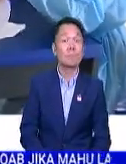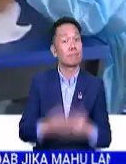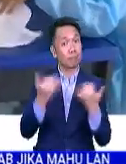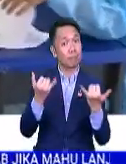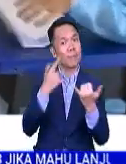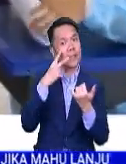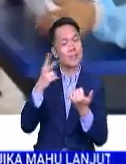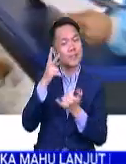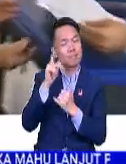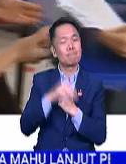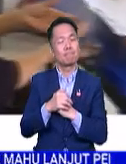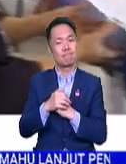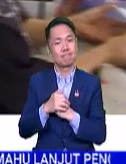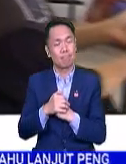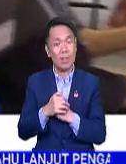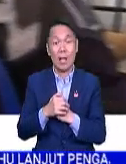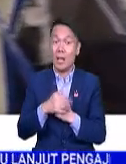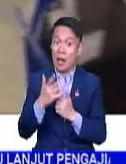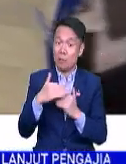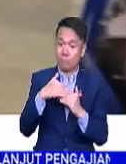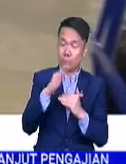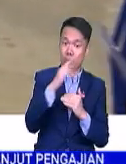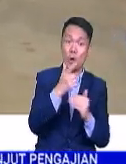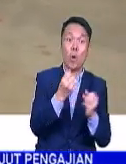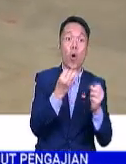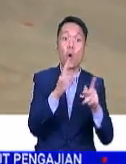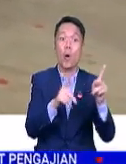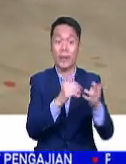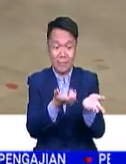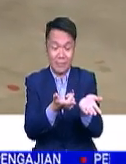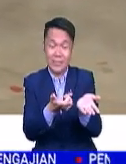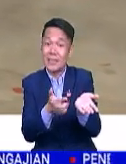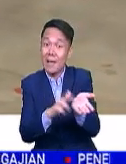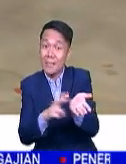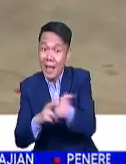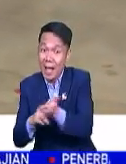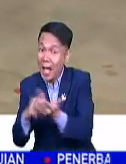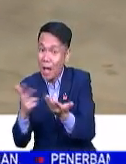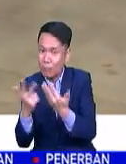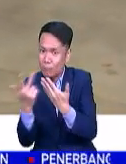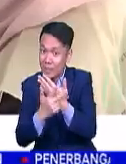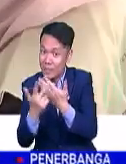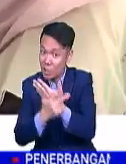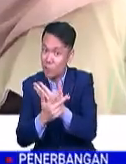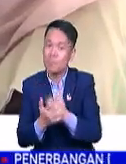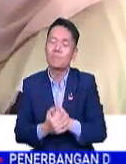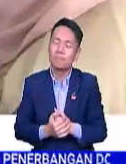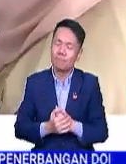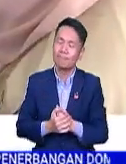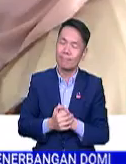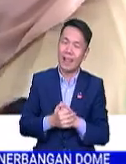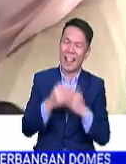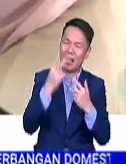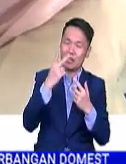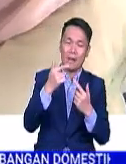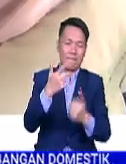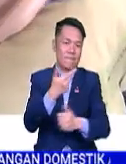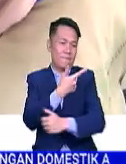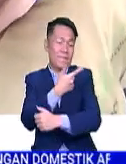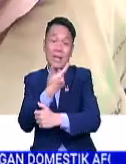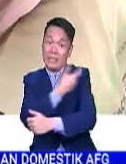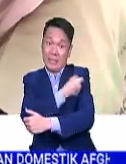Langkah tersebut juga selaras peningkatan data pendaftaran pemohon melalui aplikasi MySejahtera selain bekalan